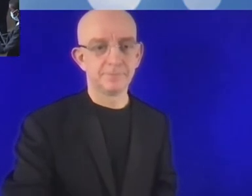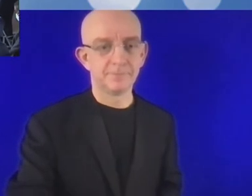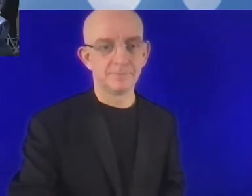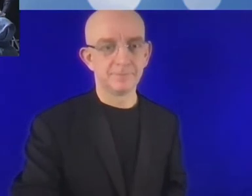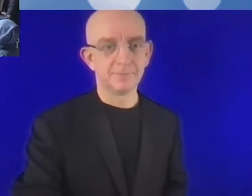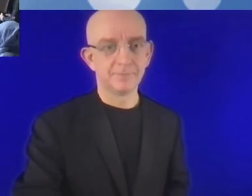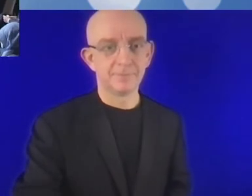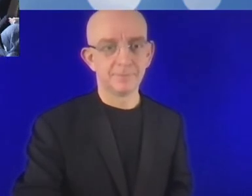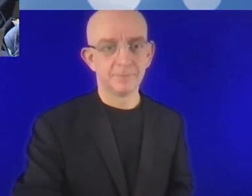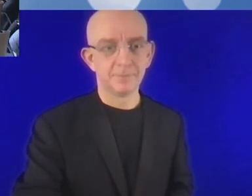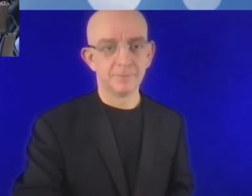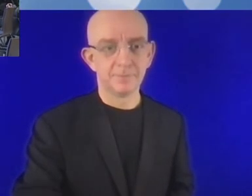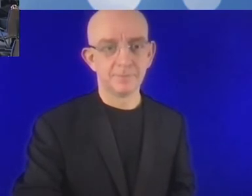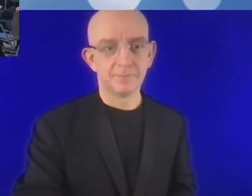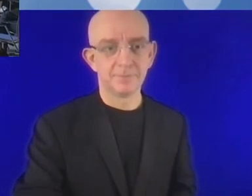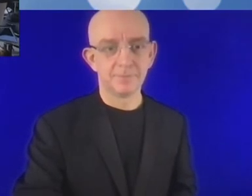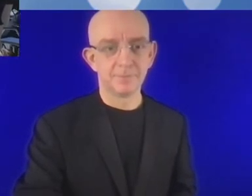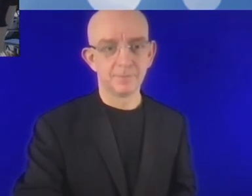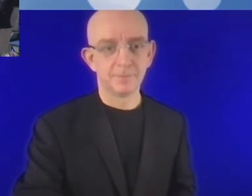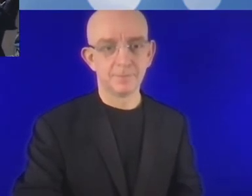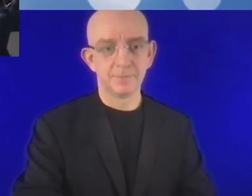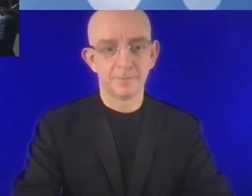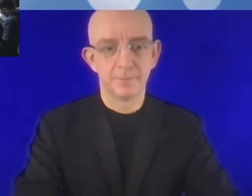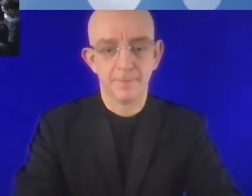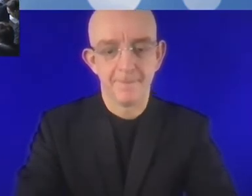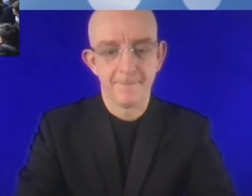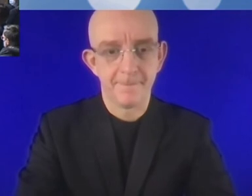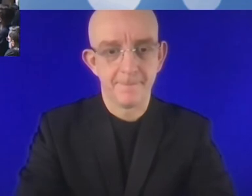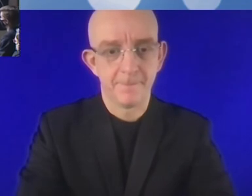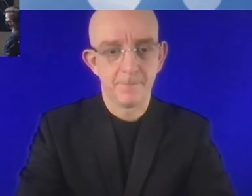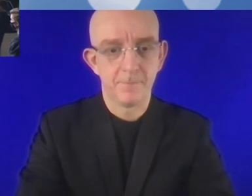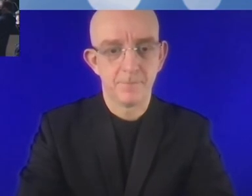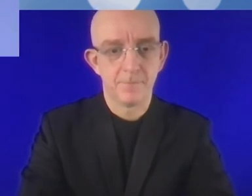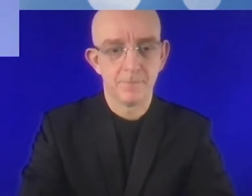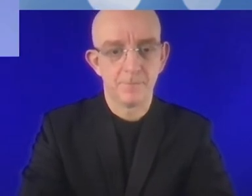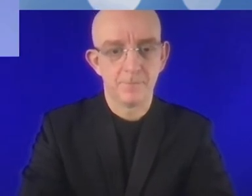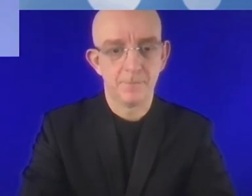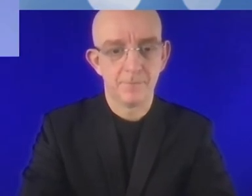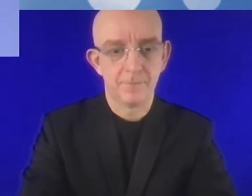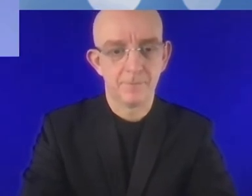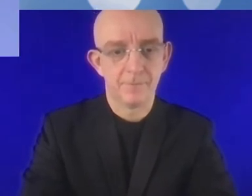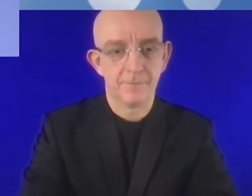شكرا قلبيا على المعزوفات التي قدمتها وعلى